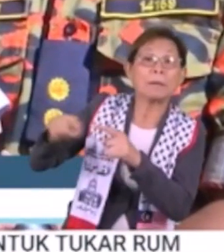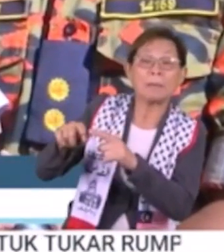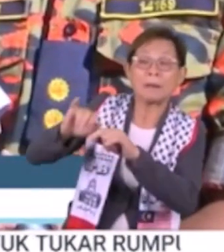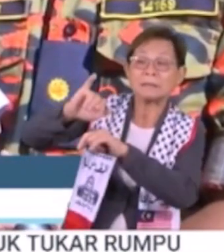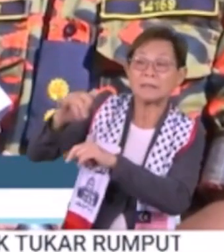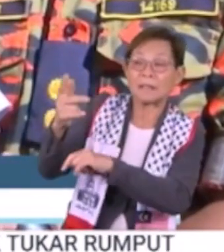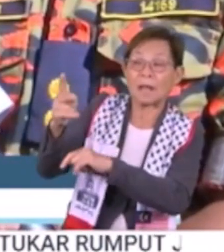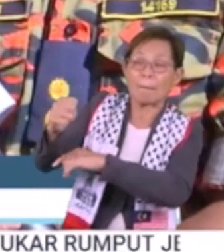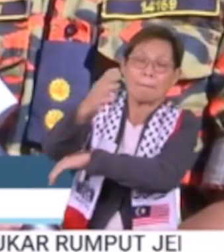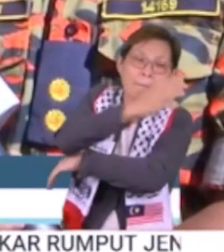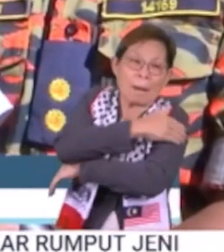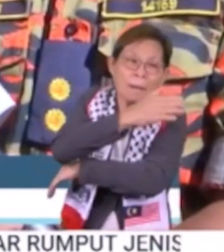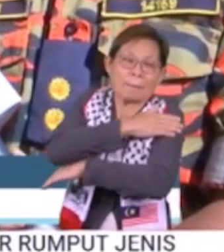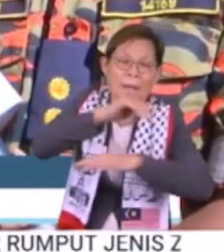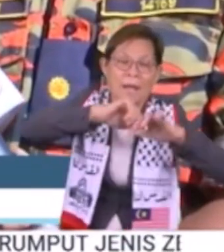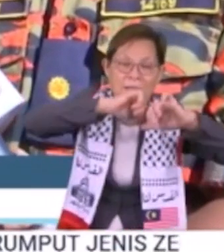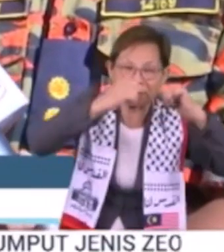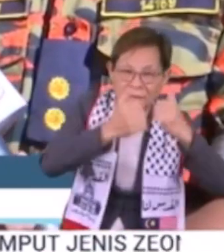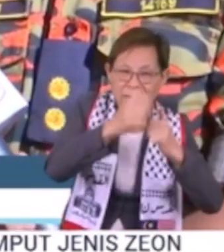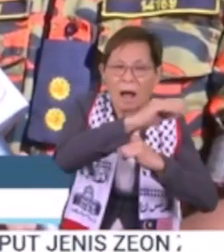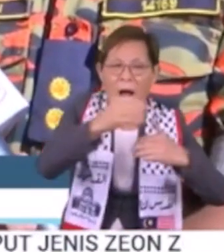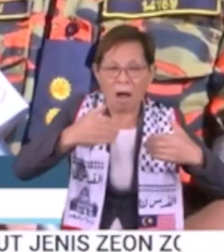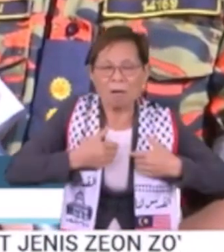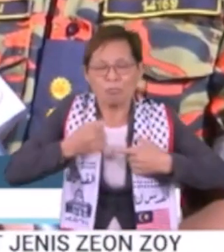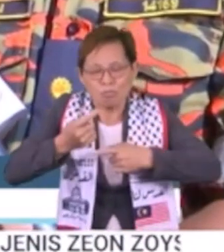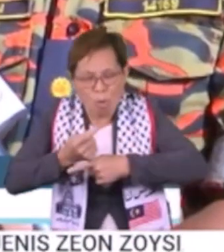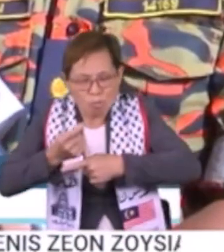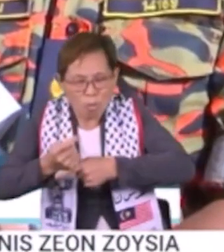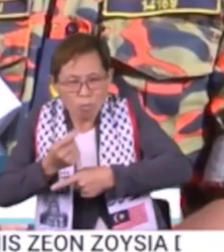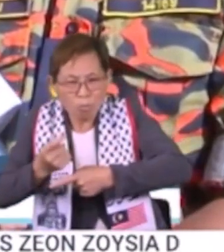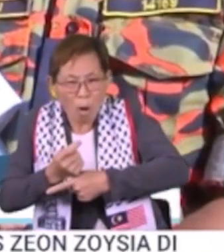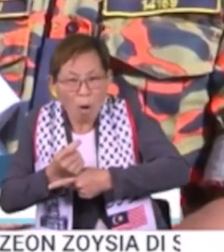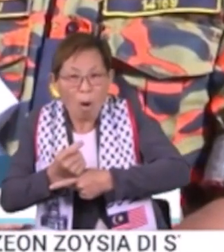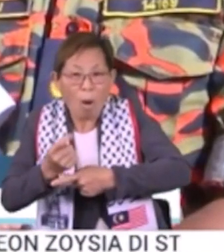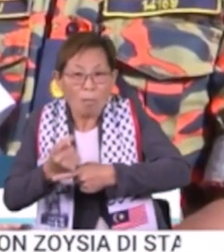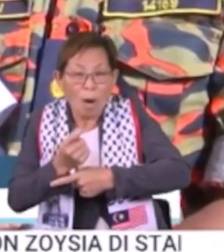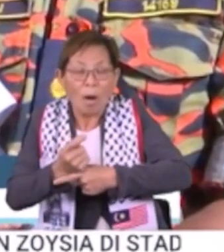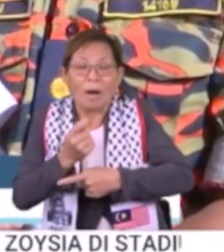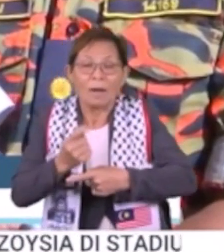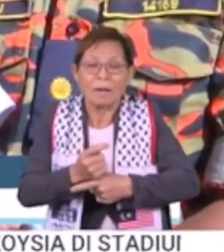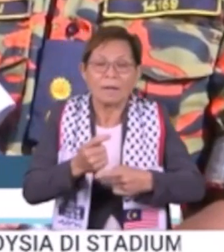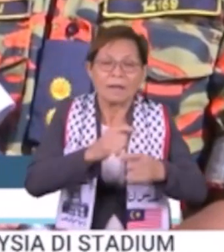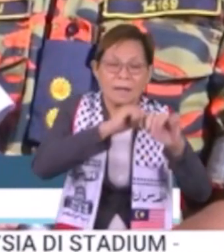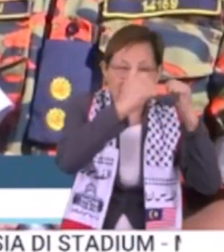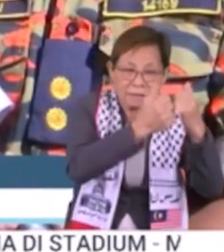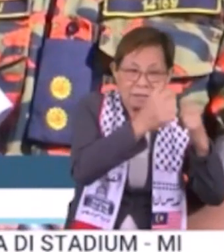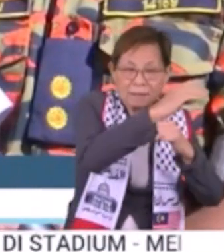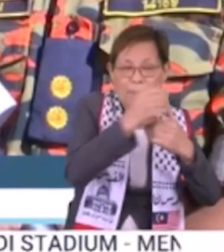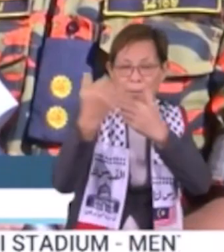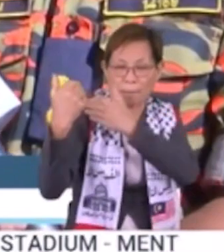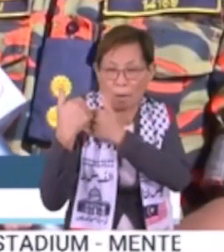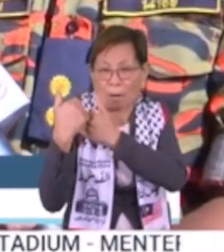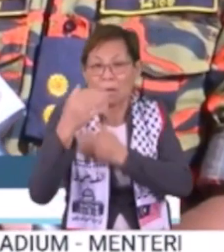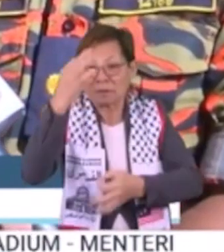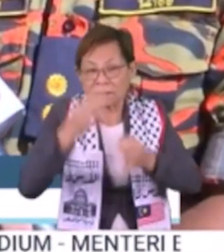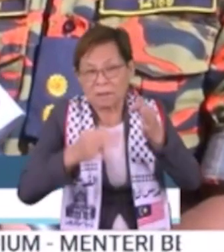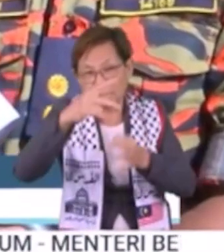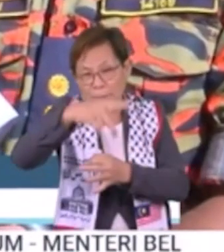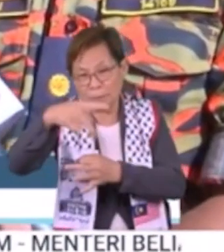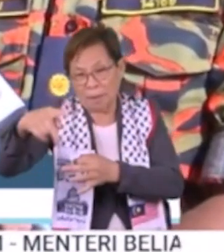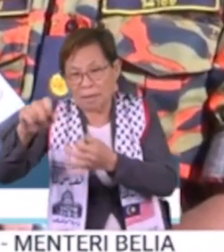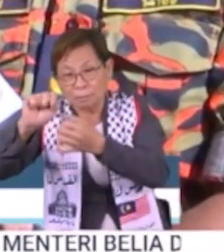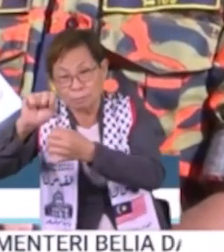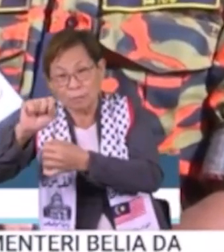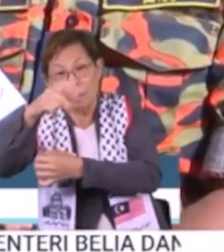agensi ini telah memanggil agensi-agensi dan telah mengadakan simulasi agensi-agensi dan peranan-peranan mereka apabila sesuatu PPS itu telah